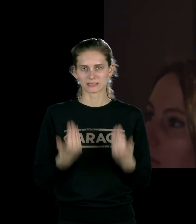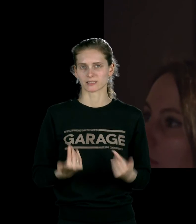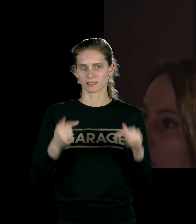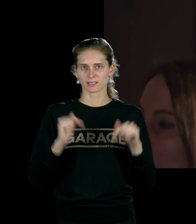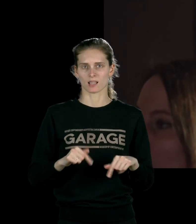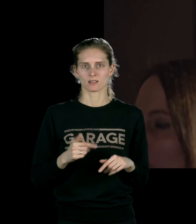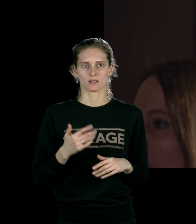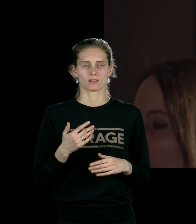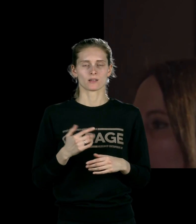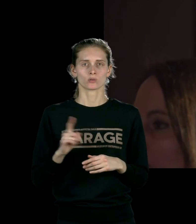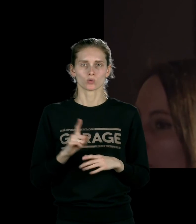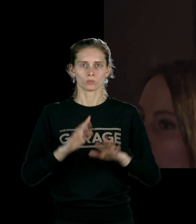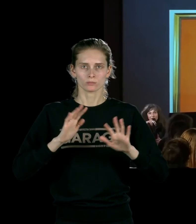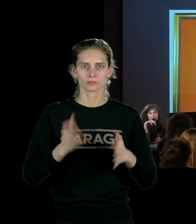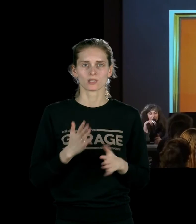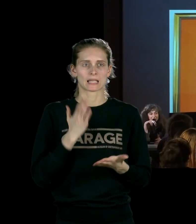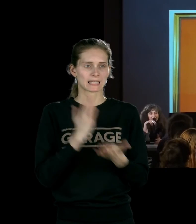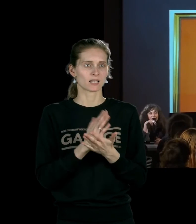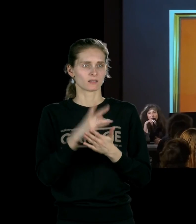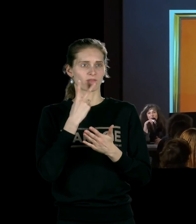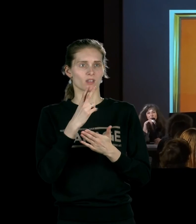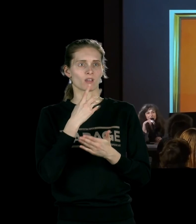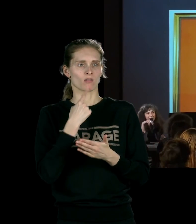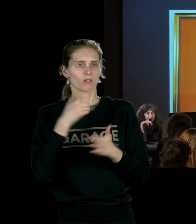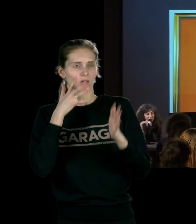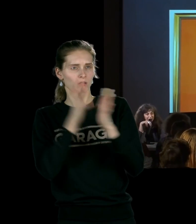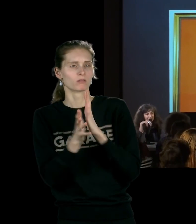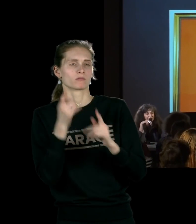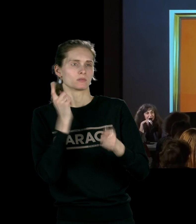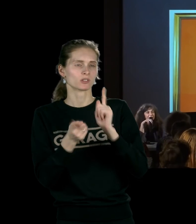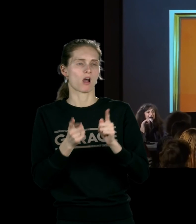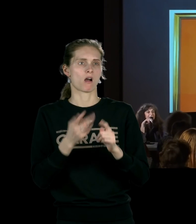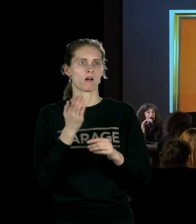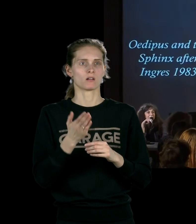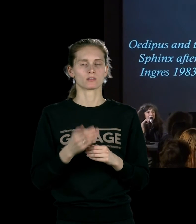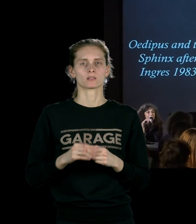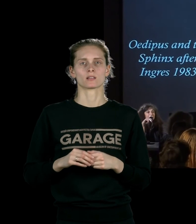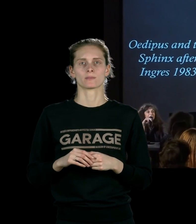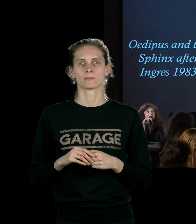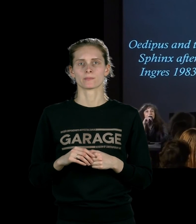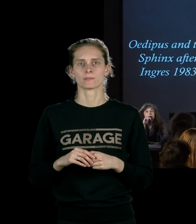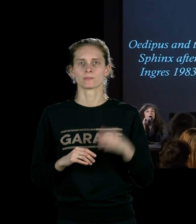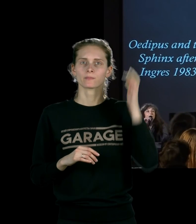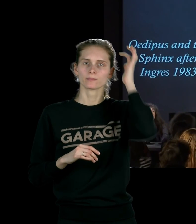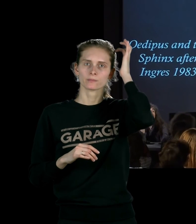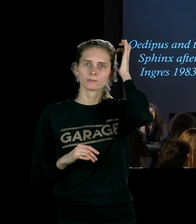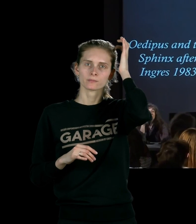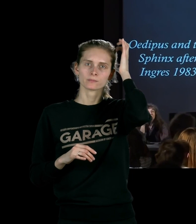плоти, которая есть в плоти кровь, да, это постоянное выражение и на русском, и на